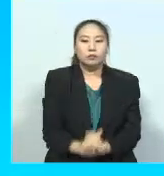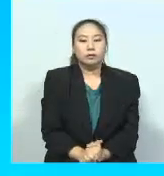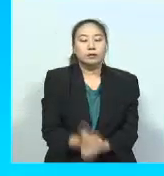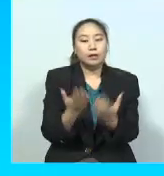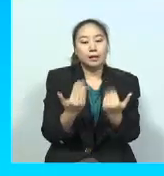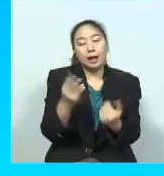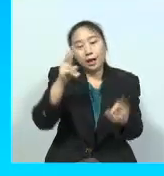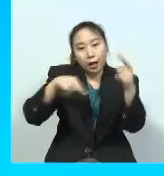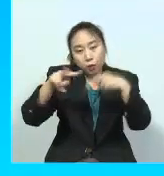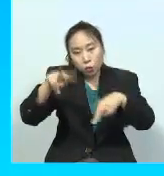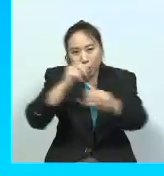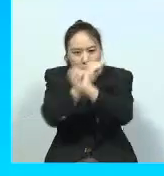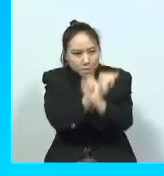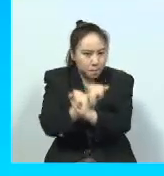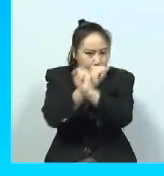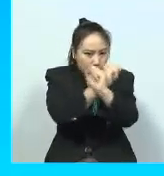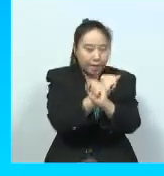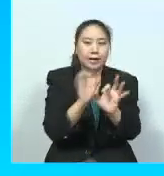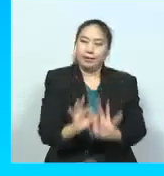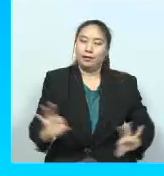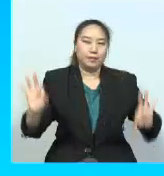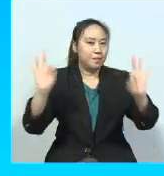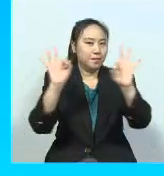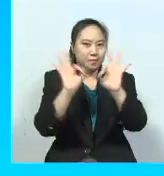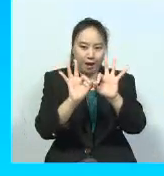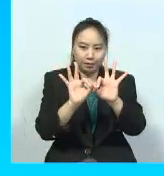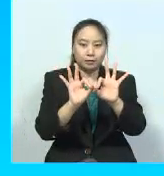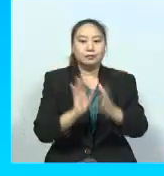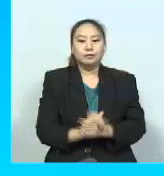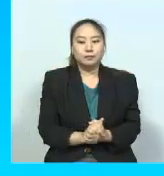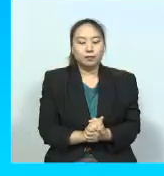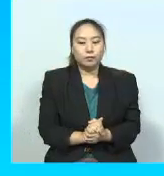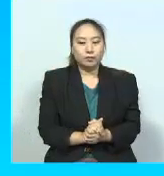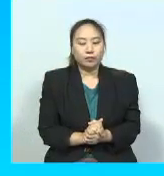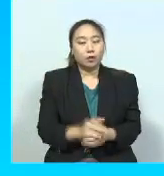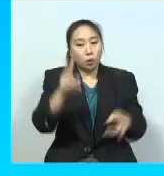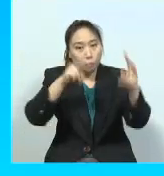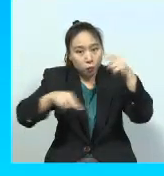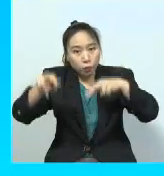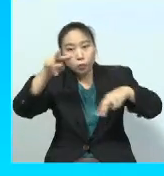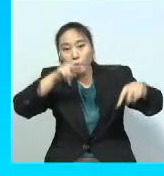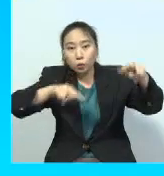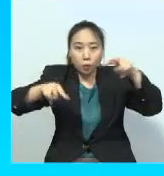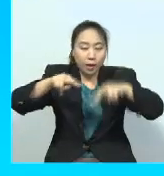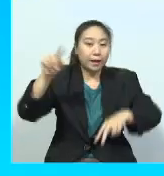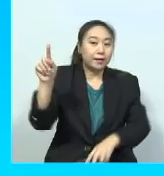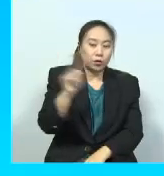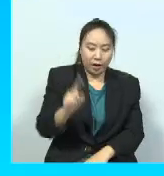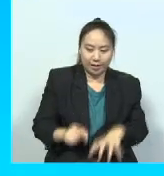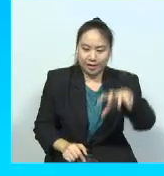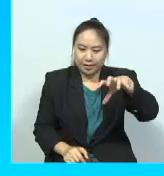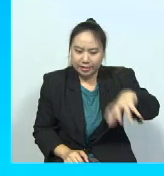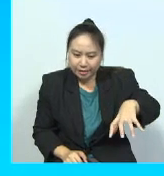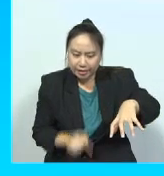รักษาความปลอดภัยอันนี้ก็สำคัญเช่นเดียวกันนะคะ ใช่ค่ะมาตรการรักษาความปลอดภัยเนี่ยก็คือดูแลโดยเฉพาะเรื่องของสถาน